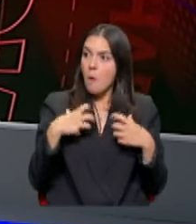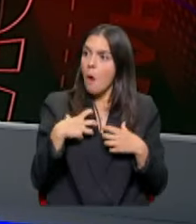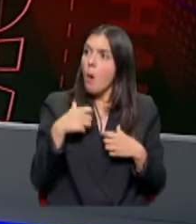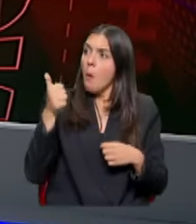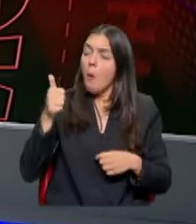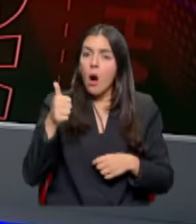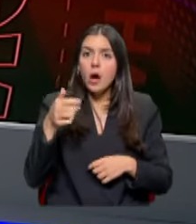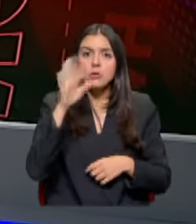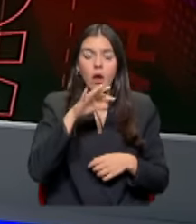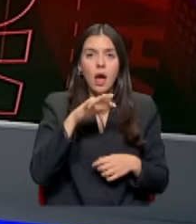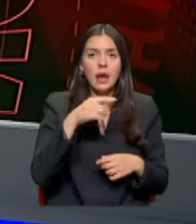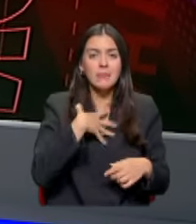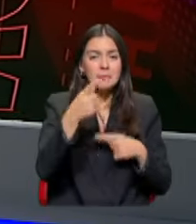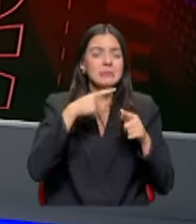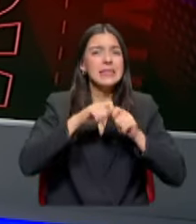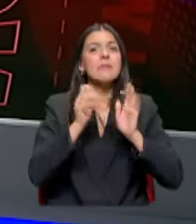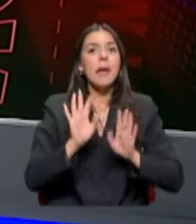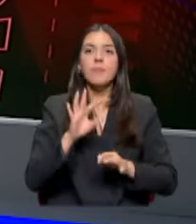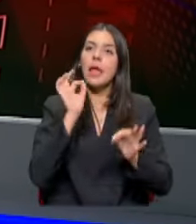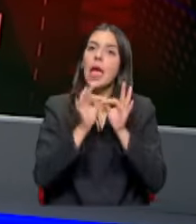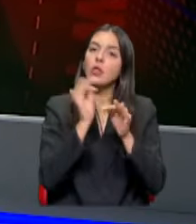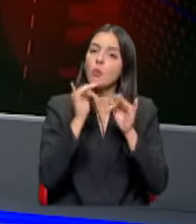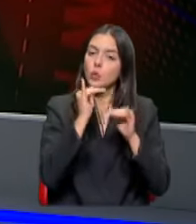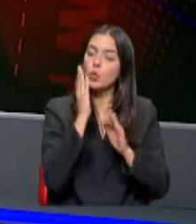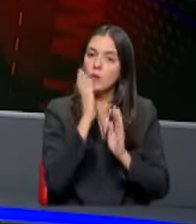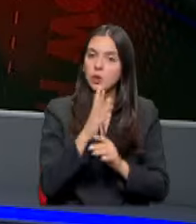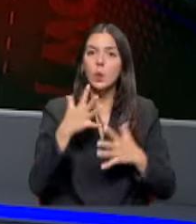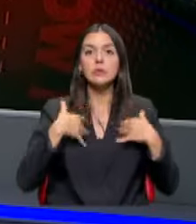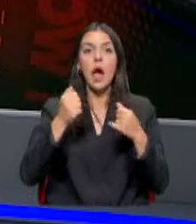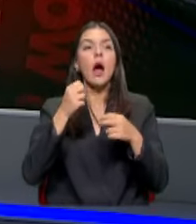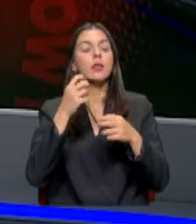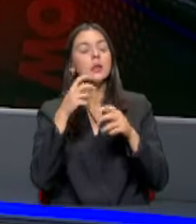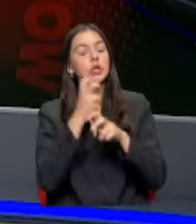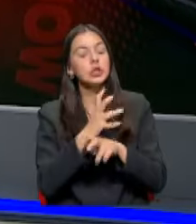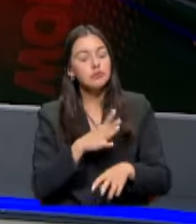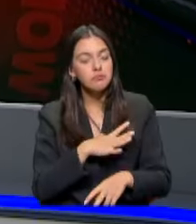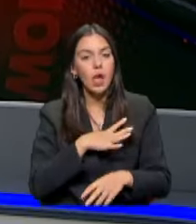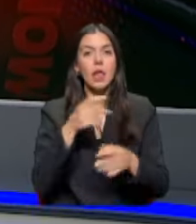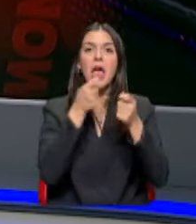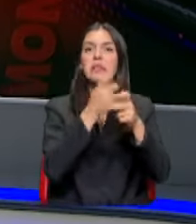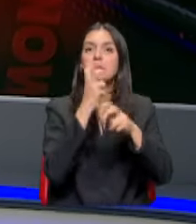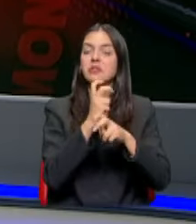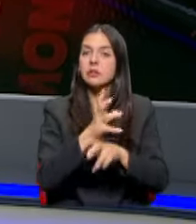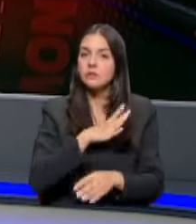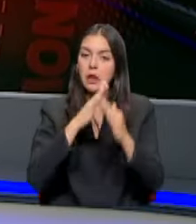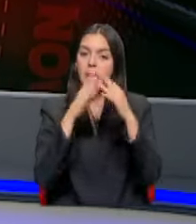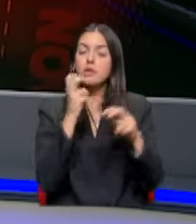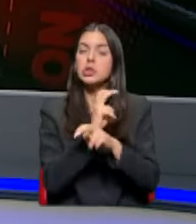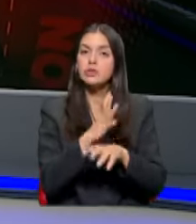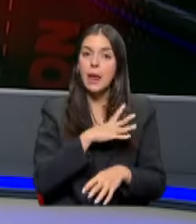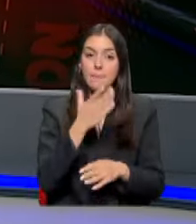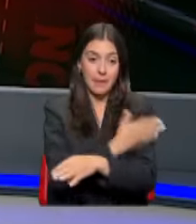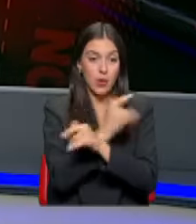olur, yarın öyle olur. Şimdi ekonomi kötü gidiyor. Sağlıkta kriz var, barınma krizi var, eğitim krizi var. E tabii memleket böyle kötüye